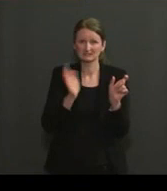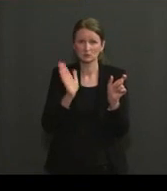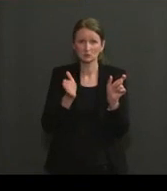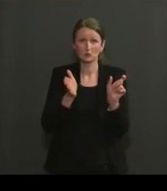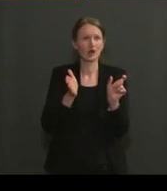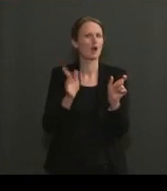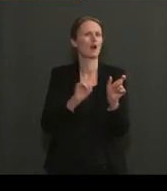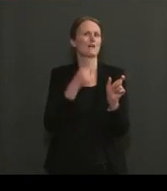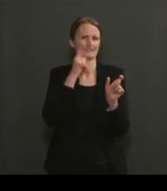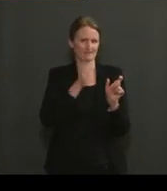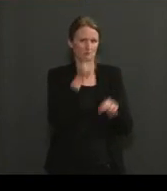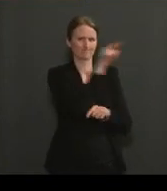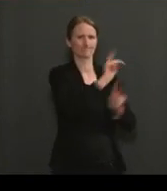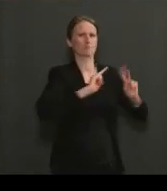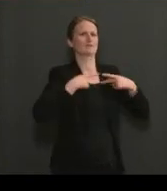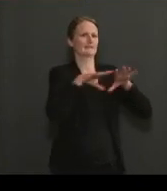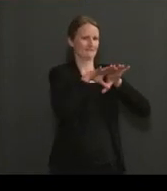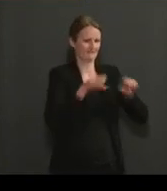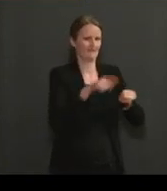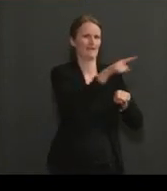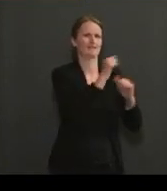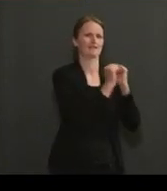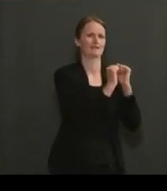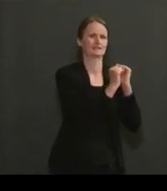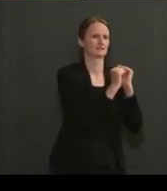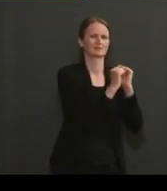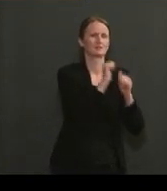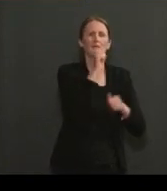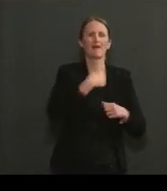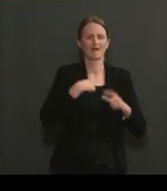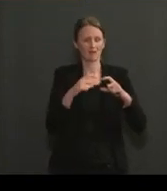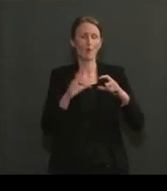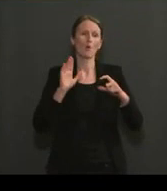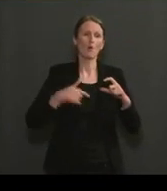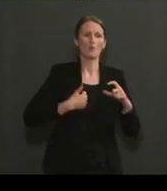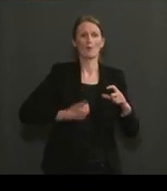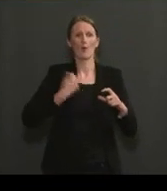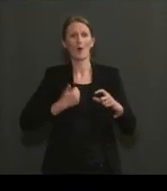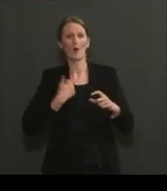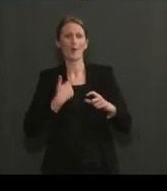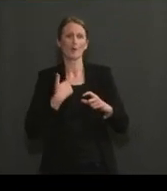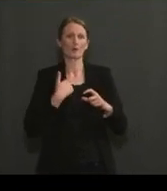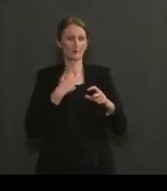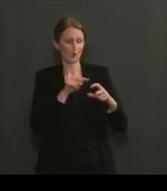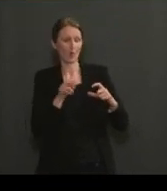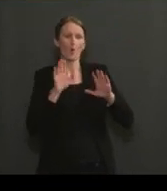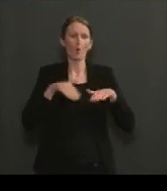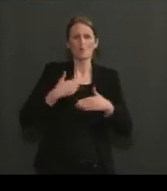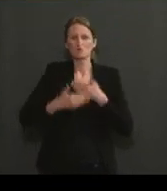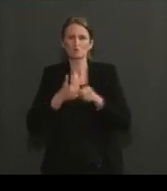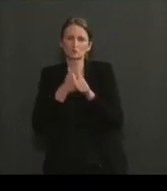santé et donc qui n'a pas été dessiné, prévu pour être lu par quelqu'un qui n'a pas l'habitude de le